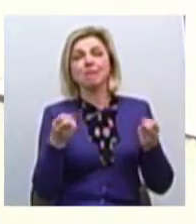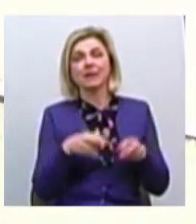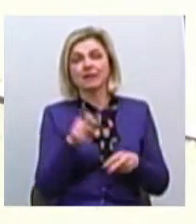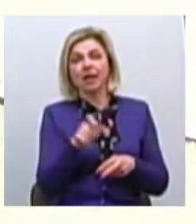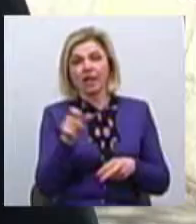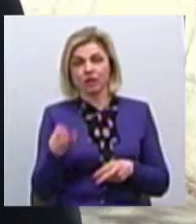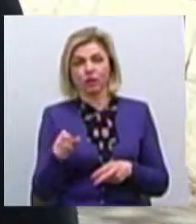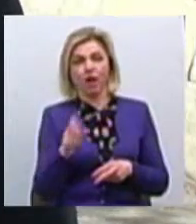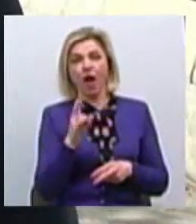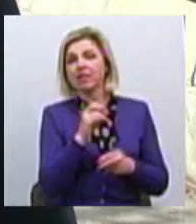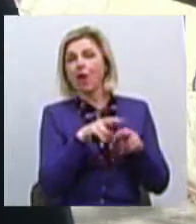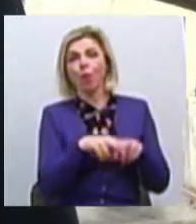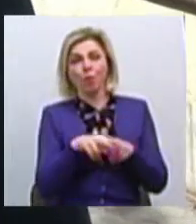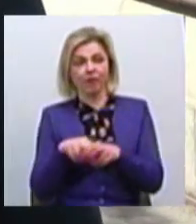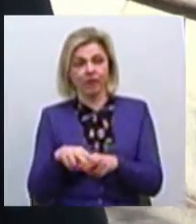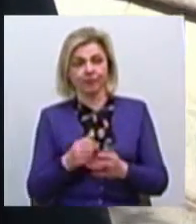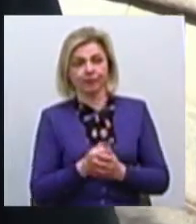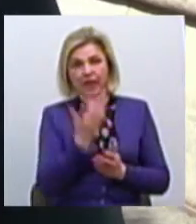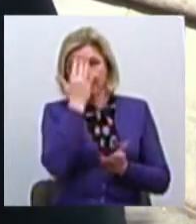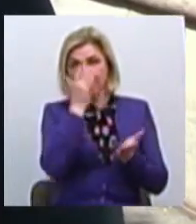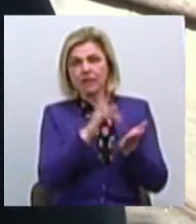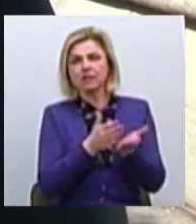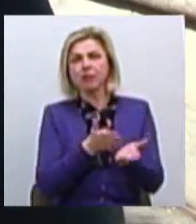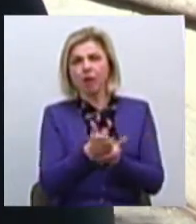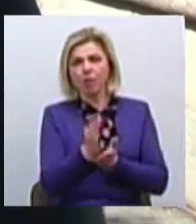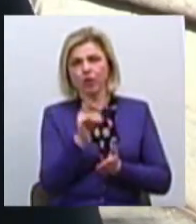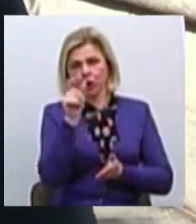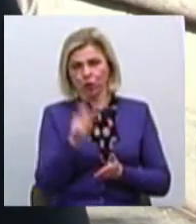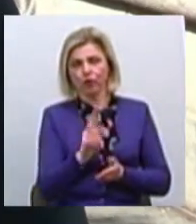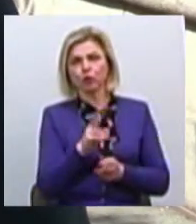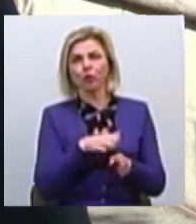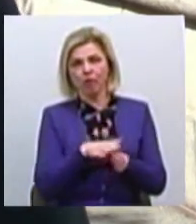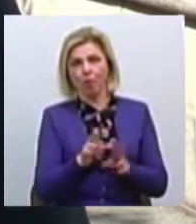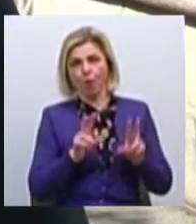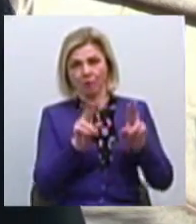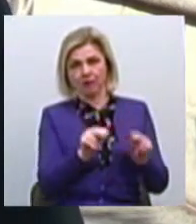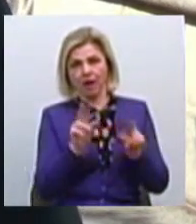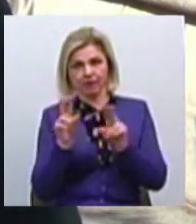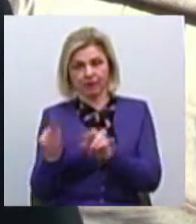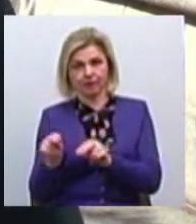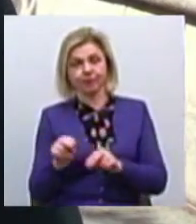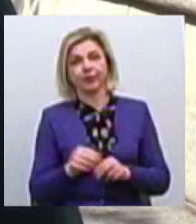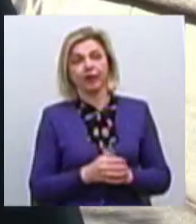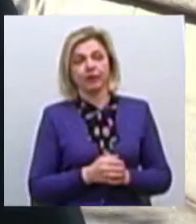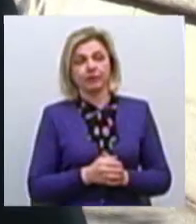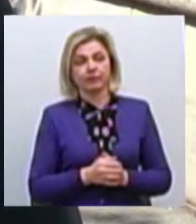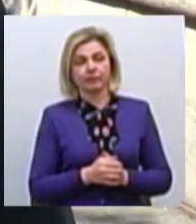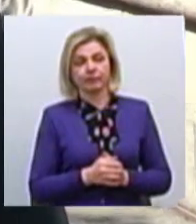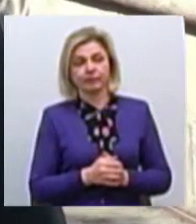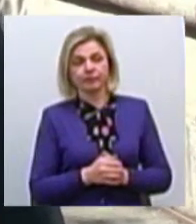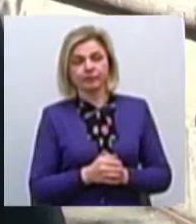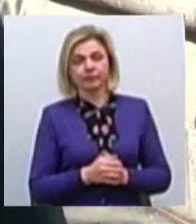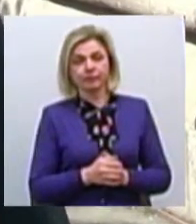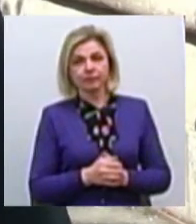а не кумовей. Цілеспрямований і людина, яка дотримується обіцянок. Десь, скажімо так,